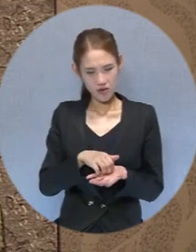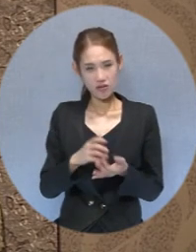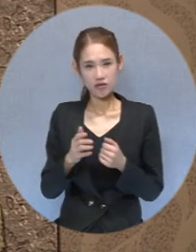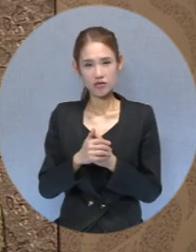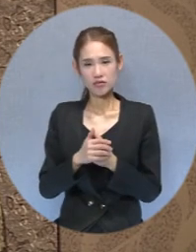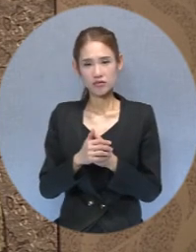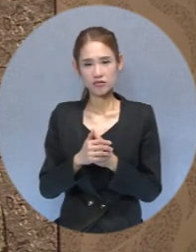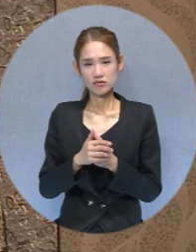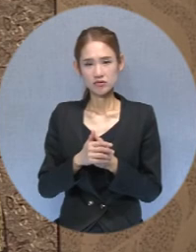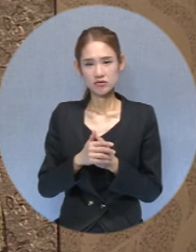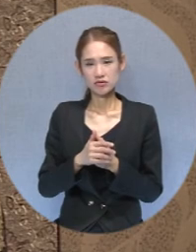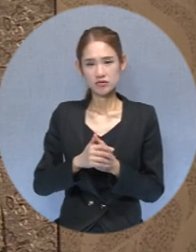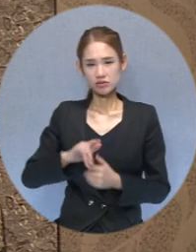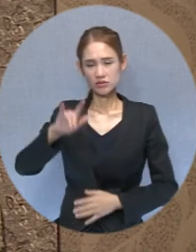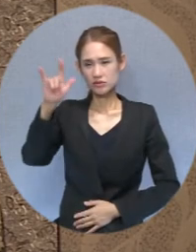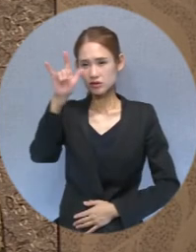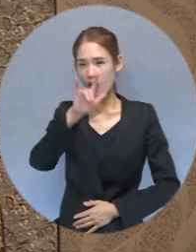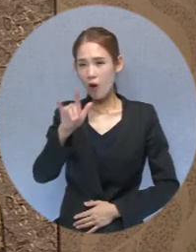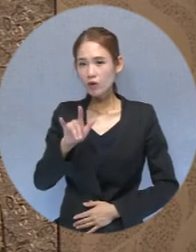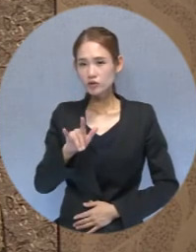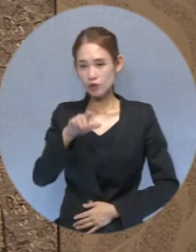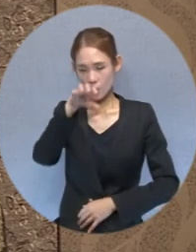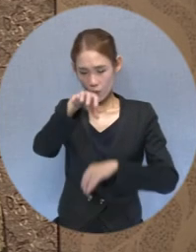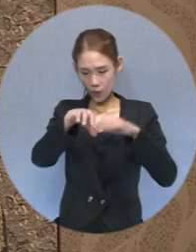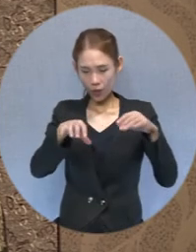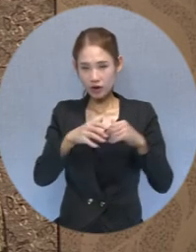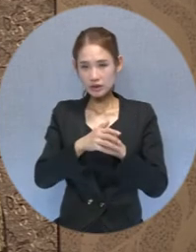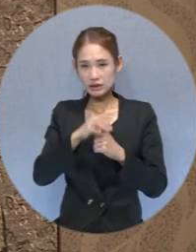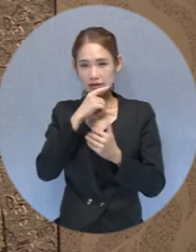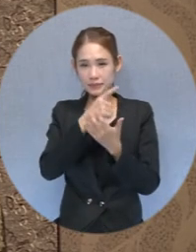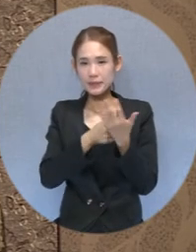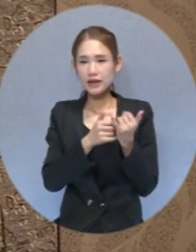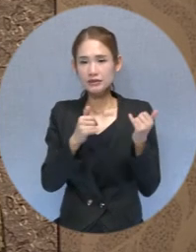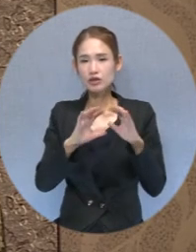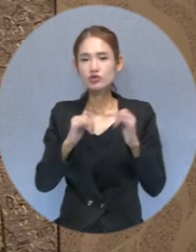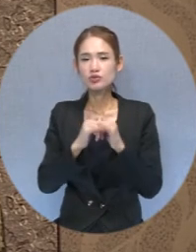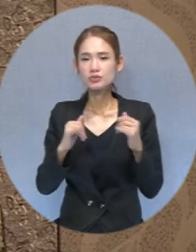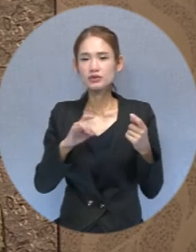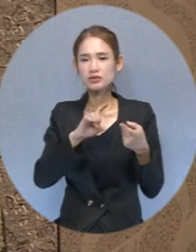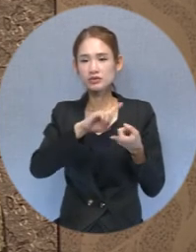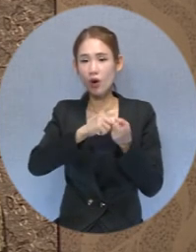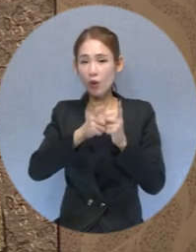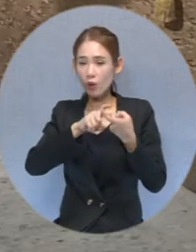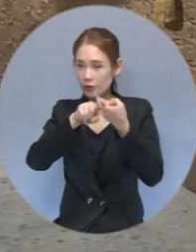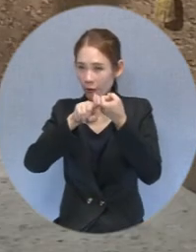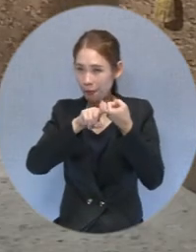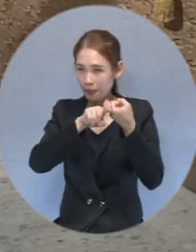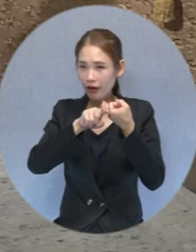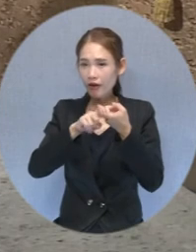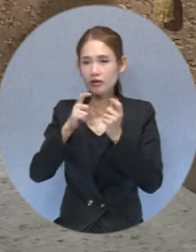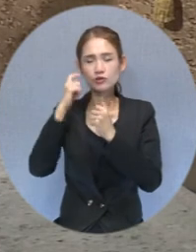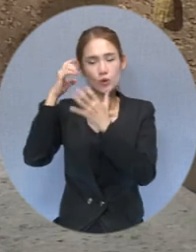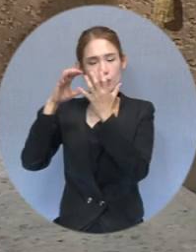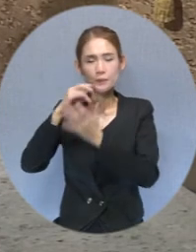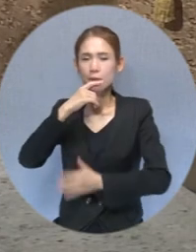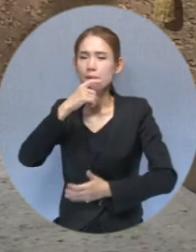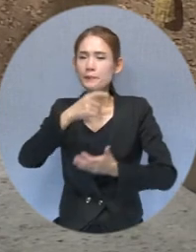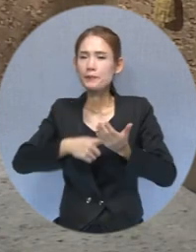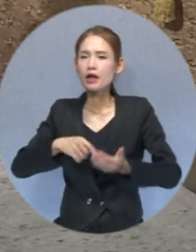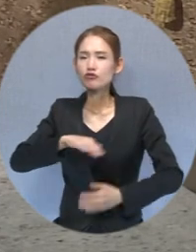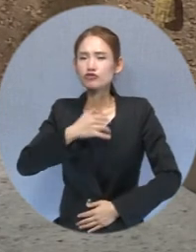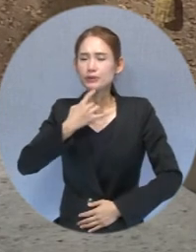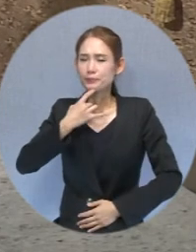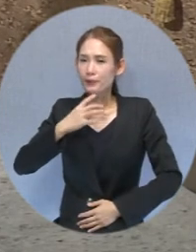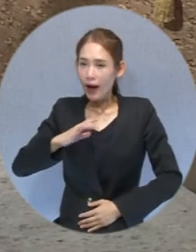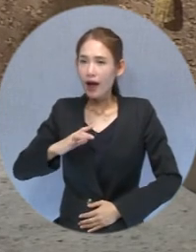전국에 비행장이 있는 공항들이 많지 않습니까? 그 그렇죠? 피해 지역 주민들이 서로 연대하고 그러니까 소음 피해가 이렇게 심각한데 우리만이 아니라 네.